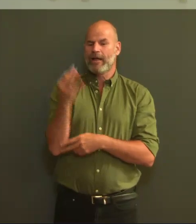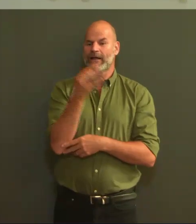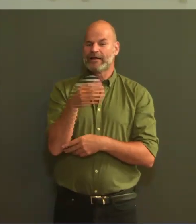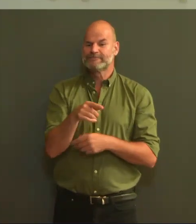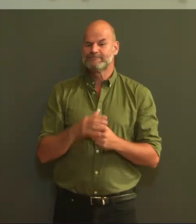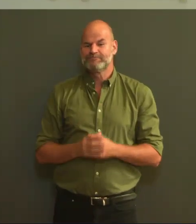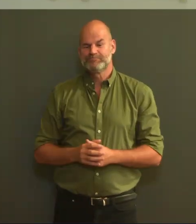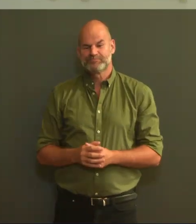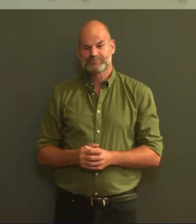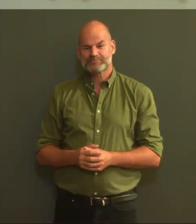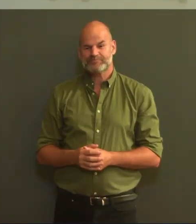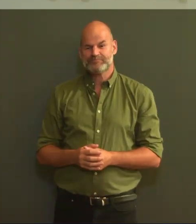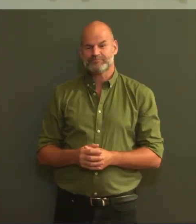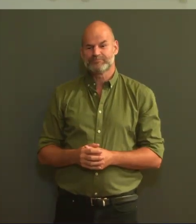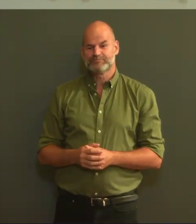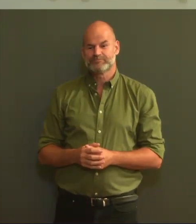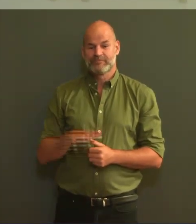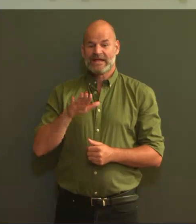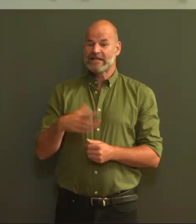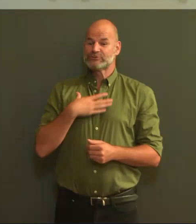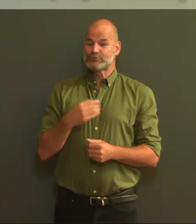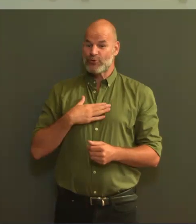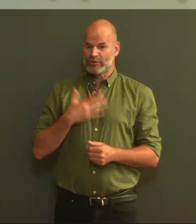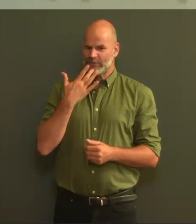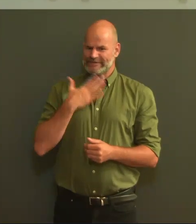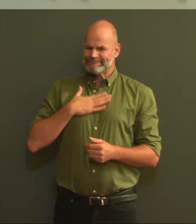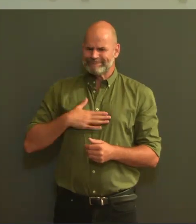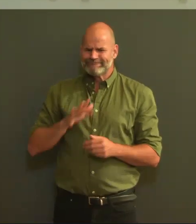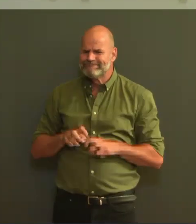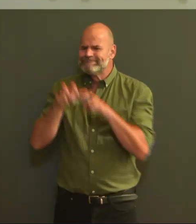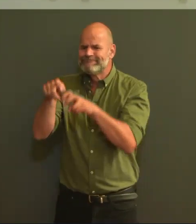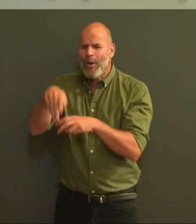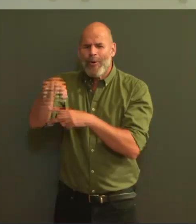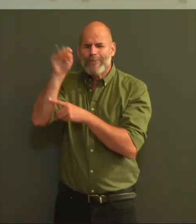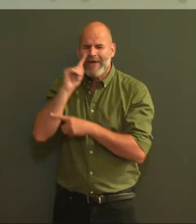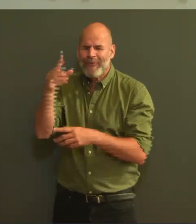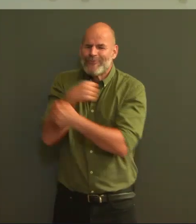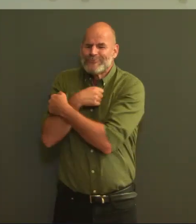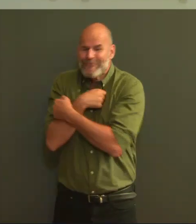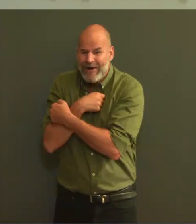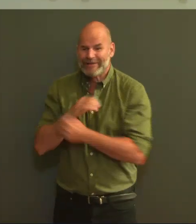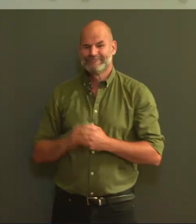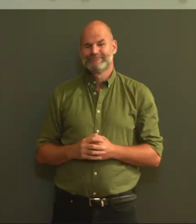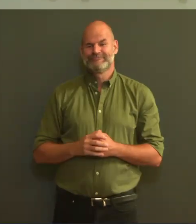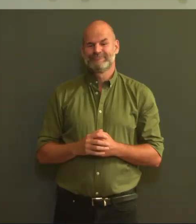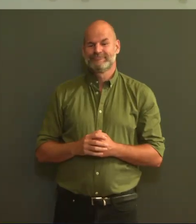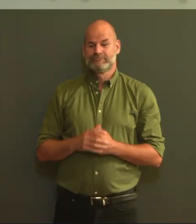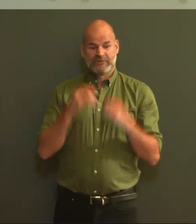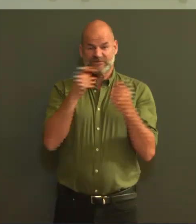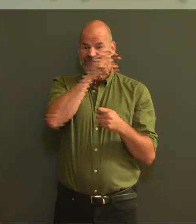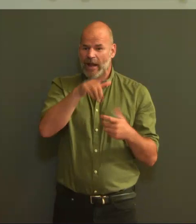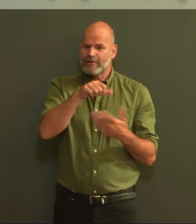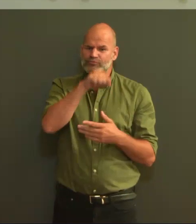Een kleindochter die haar oma snel weer wil knuffelen. Een festivalganger die niet kan zonder een zomer zonder